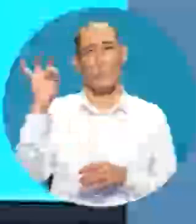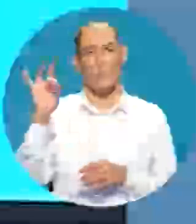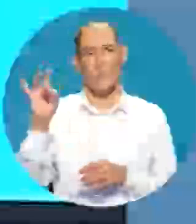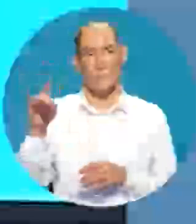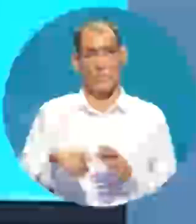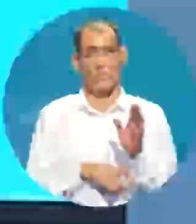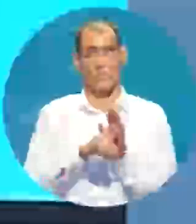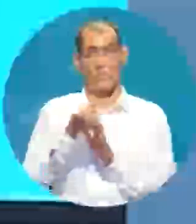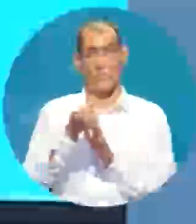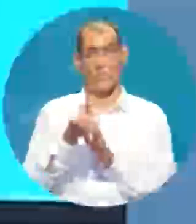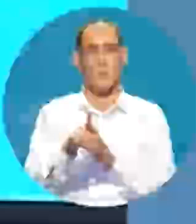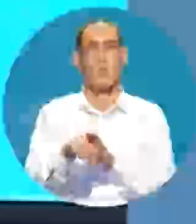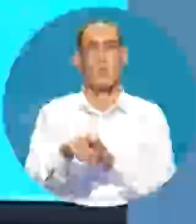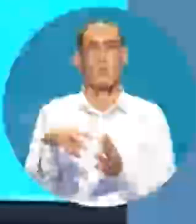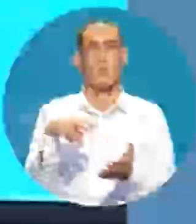radio.